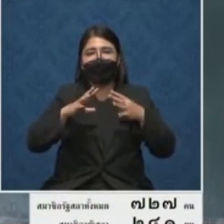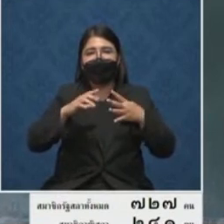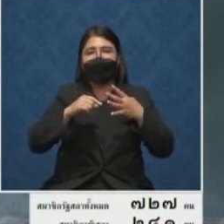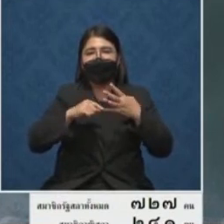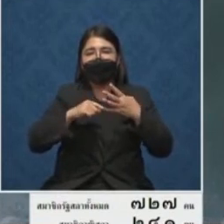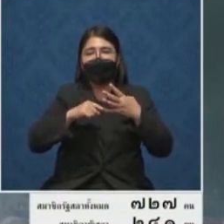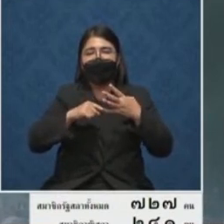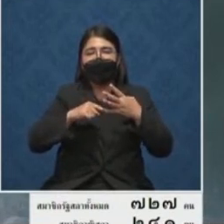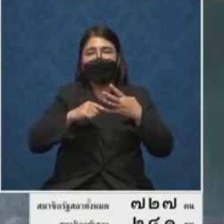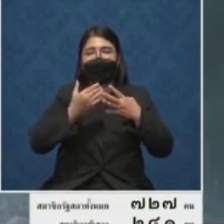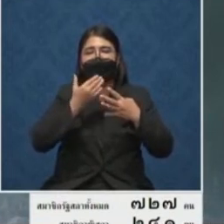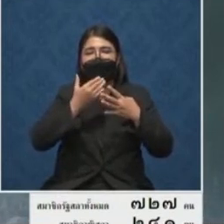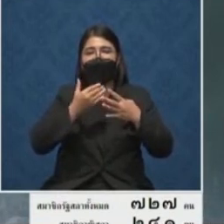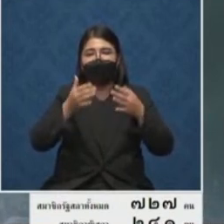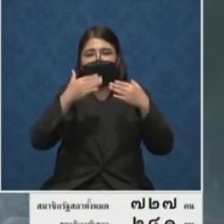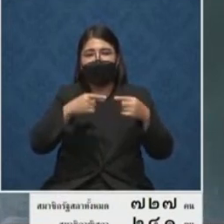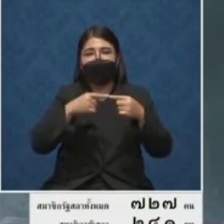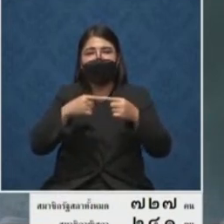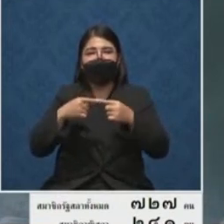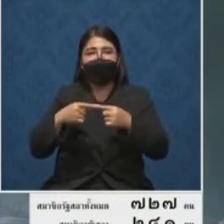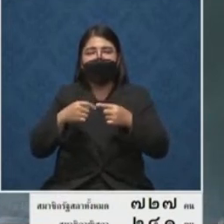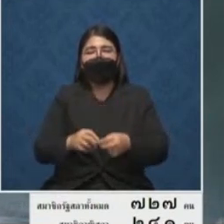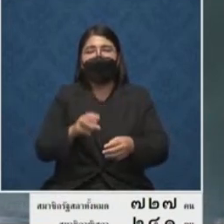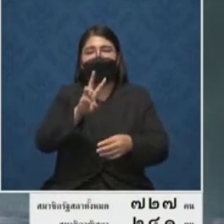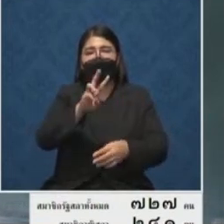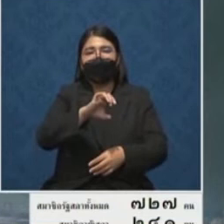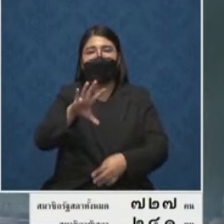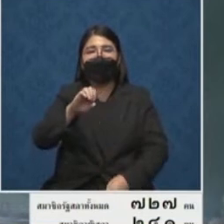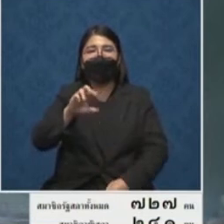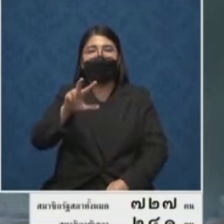การ3ไม่รับหลักการ4งดออกเสียงค่ะ